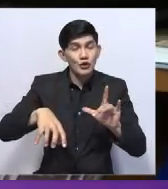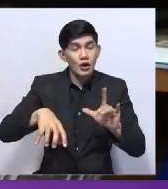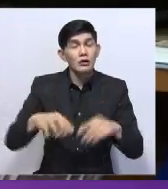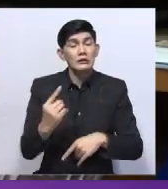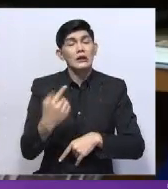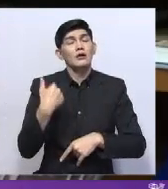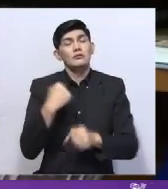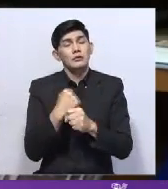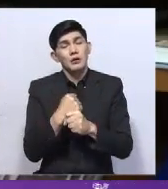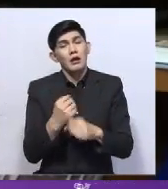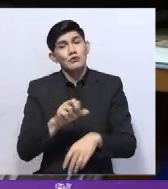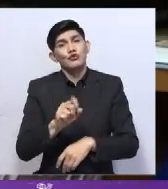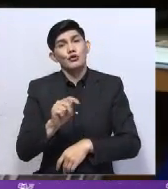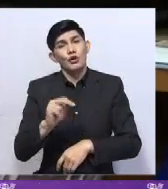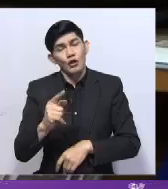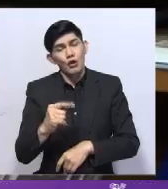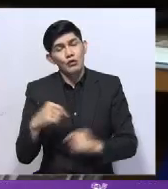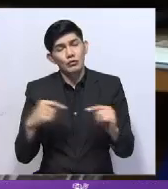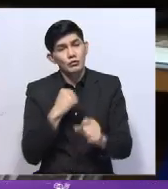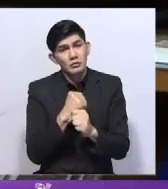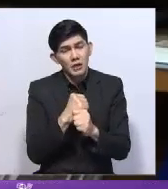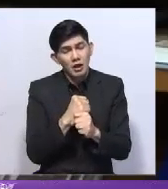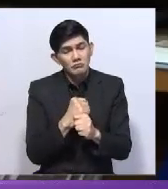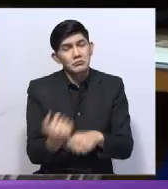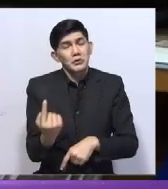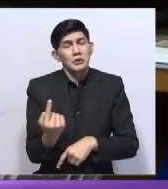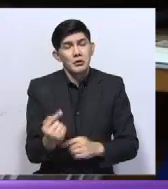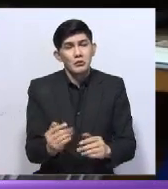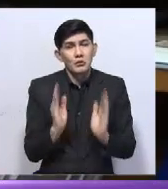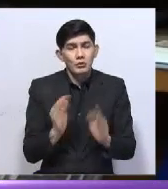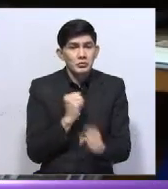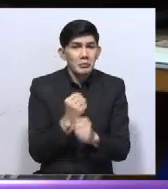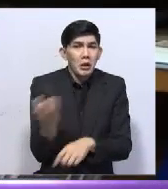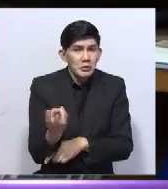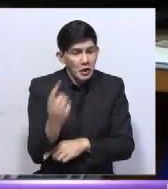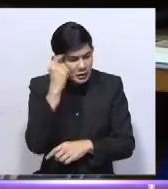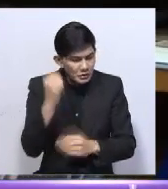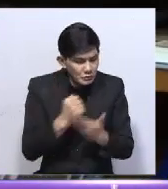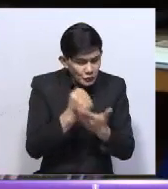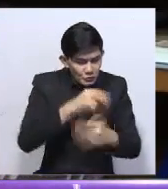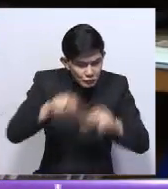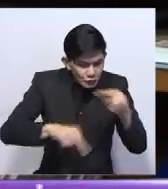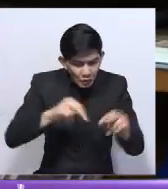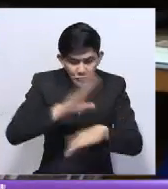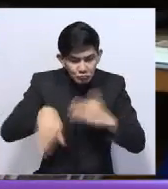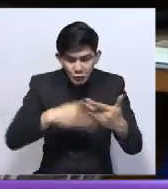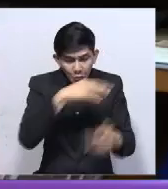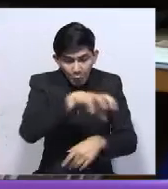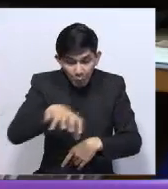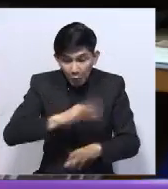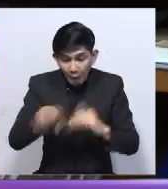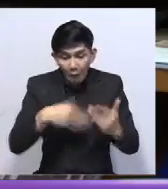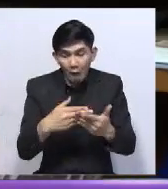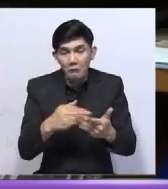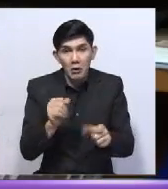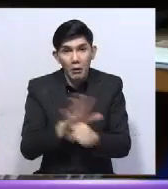ปปท.หรือสตง.ซึ่งมีจำนวนข้าราชการอยู่ไม่กี่พันคนเนี่ยเข้าไปตรวจสอบทุกหน่วยงานเลยมันค